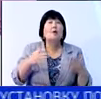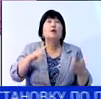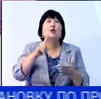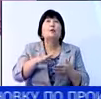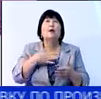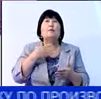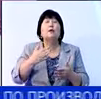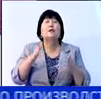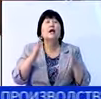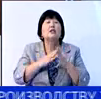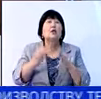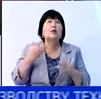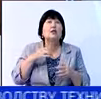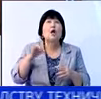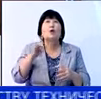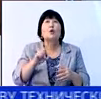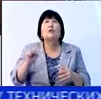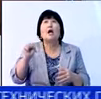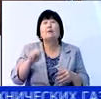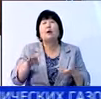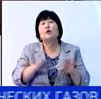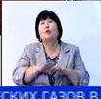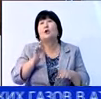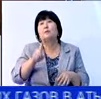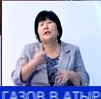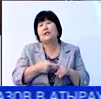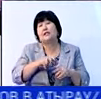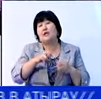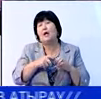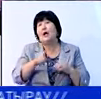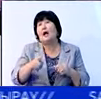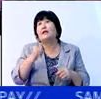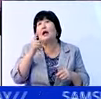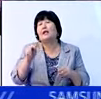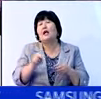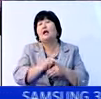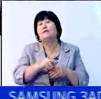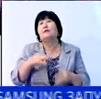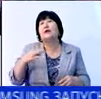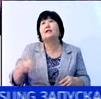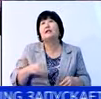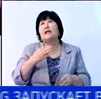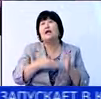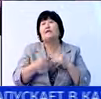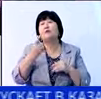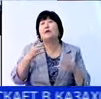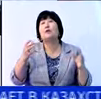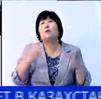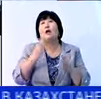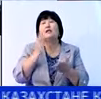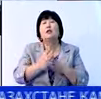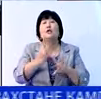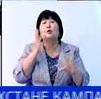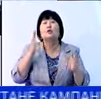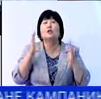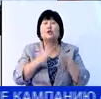вопросов было по жилью. Кызылординка Роза Аскарова тоже пришла с этой проблемой. Она одна воспитывает сына, инвалида первой группы. Стоит в очереди